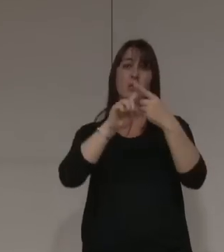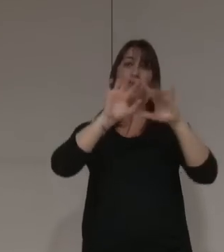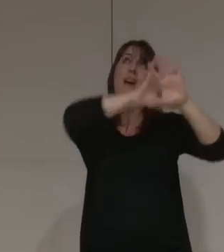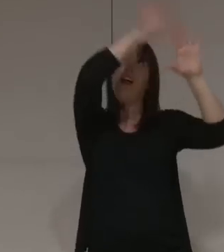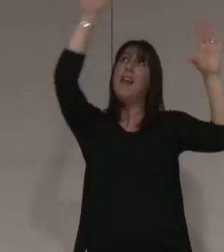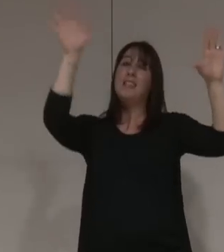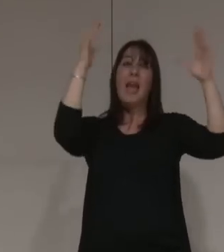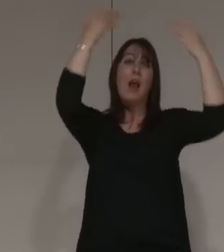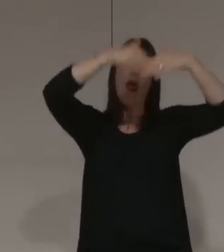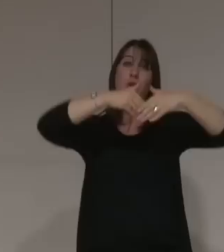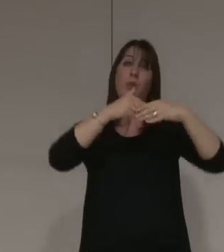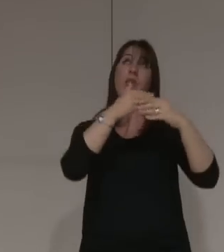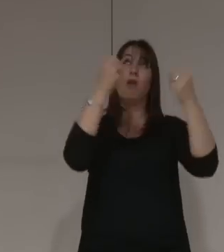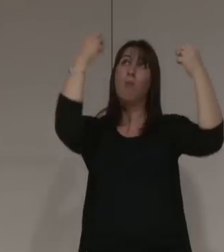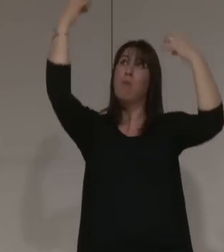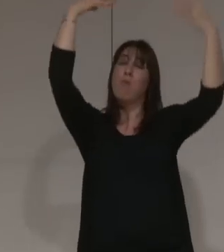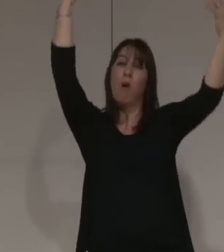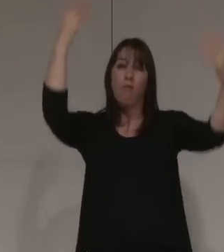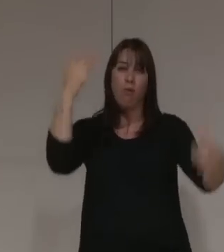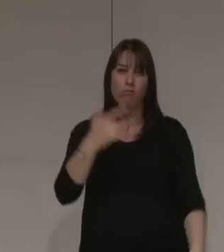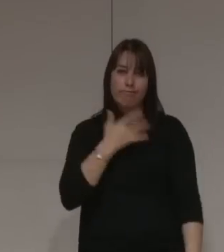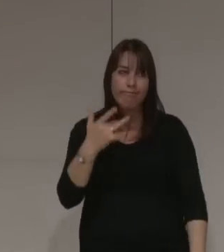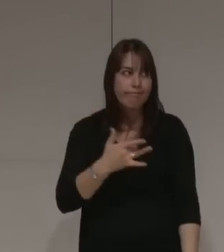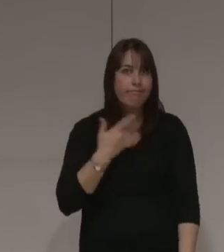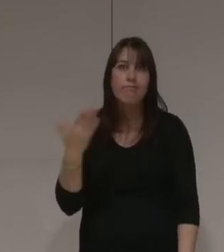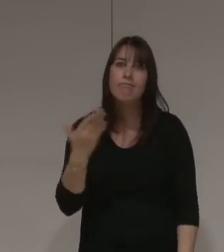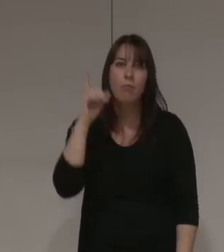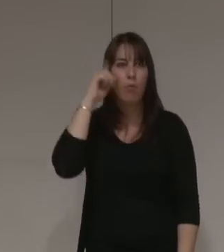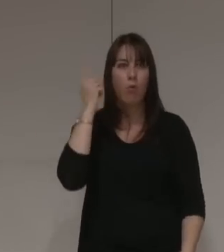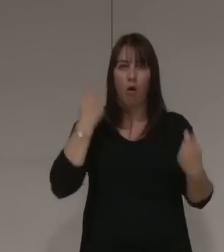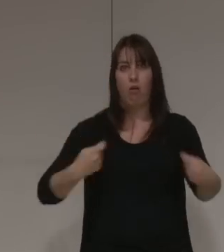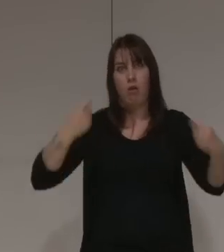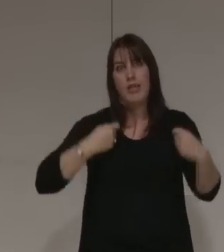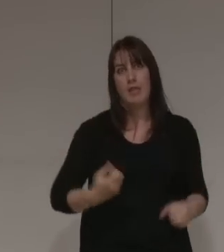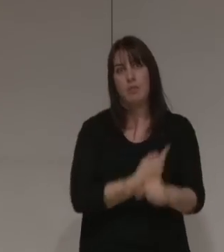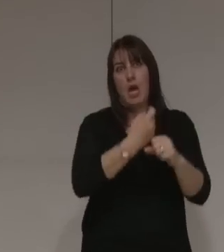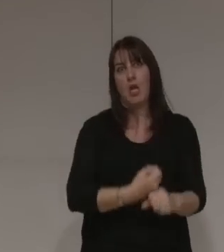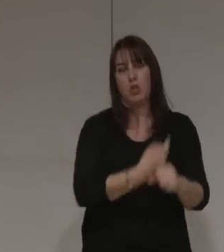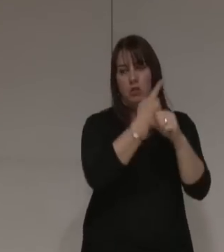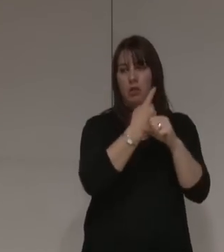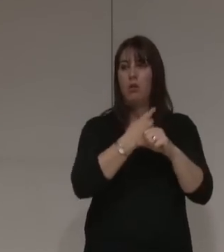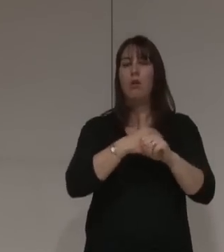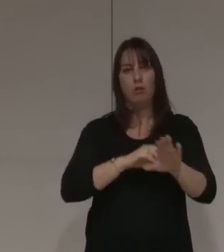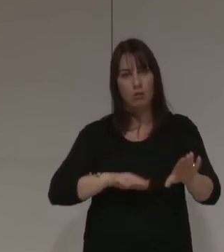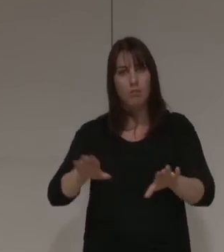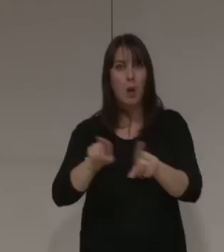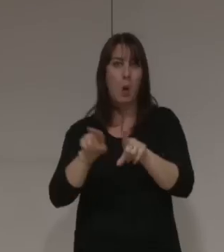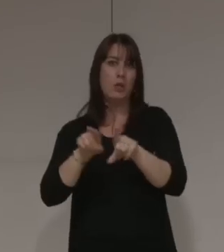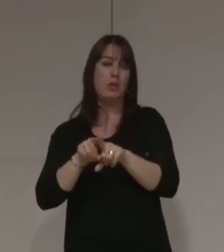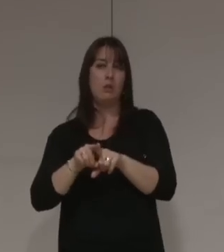inutilement bien sûr et s'avère d'abord un gaspillage financier mais aussi une source de